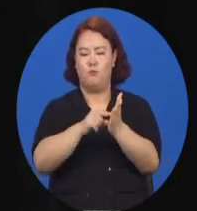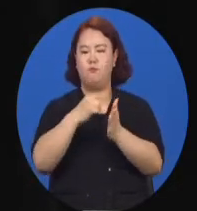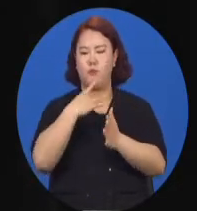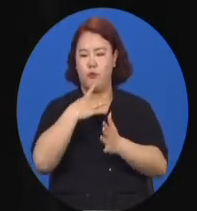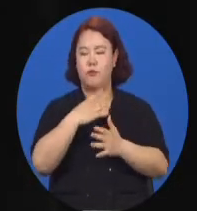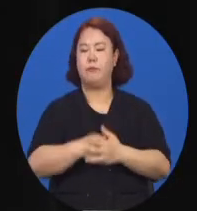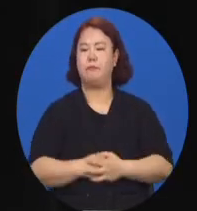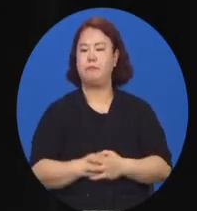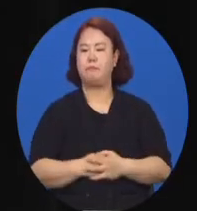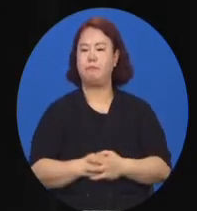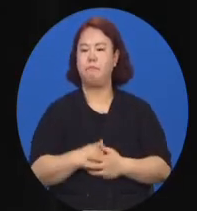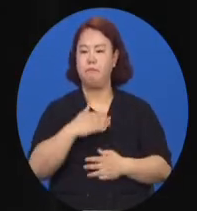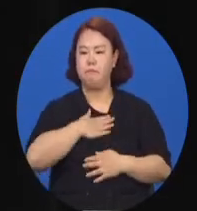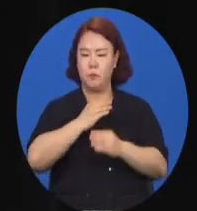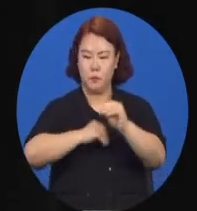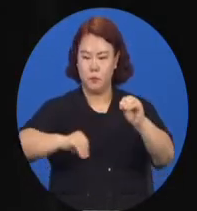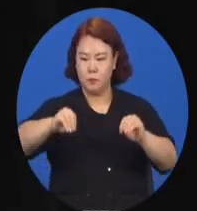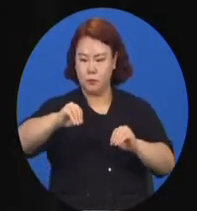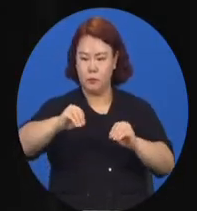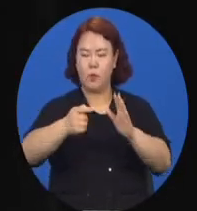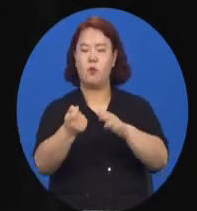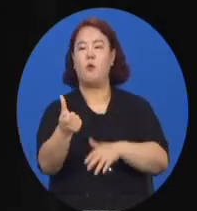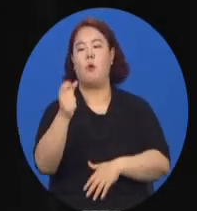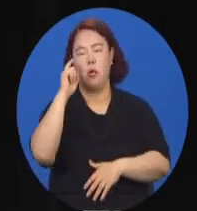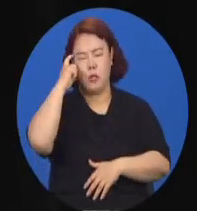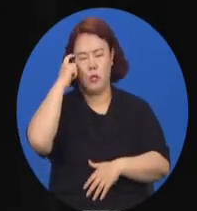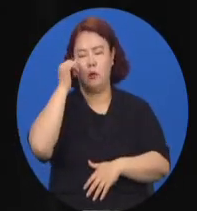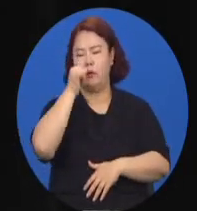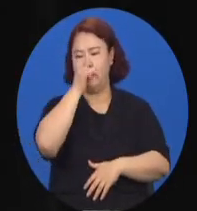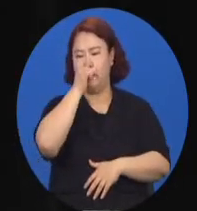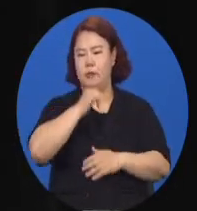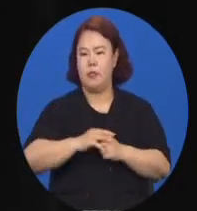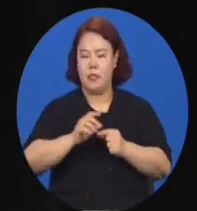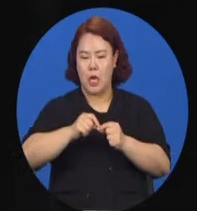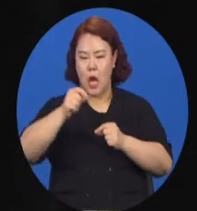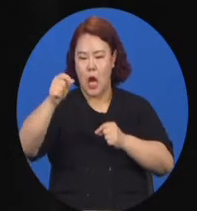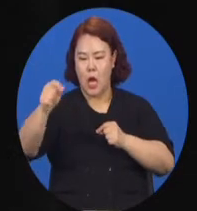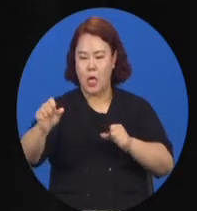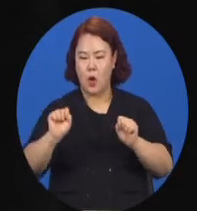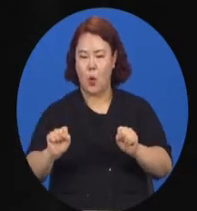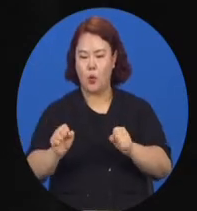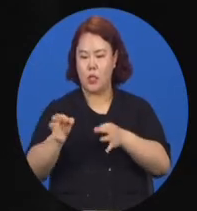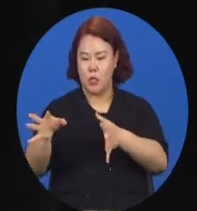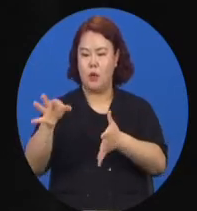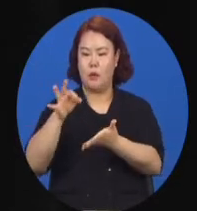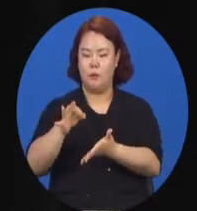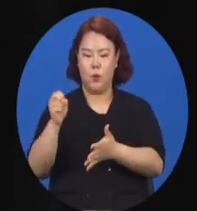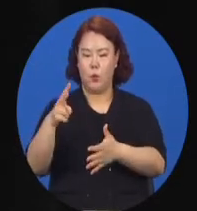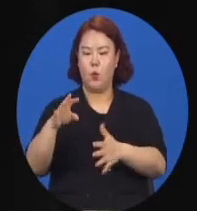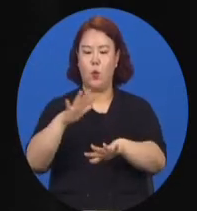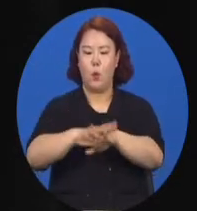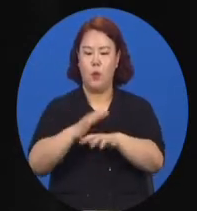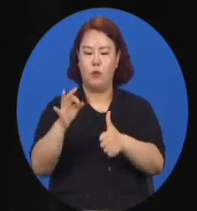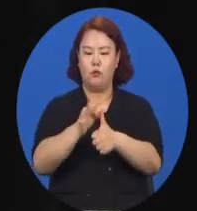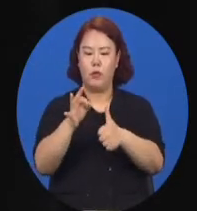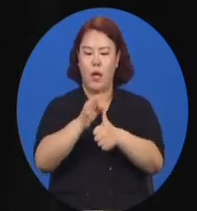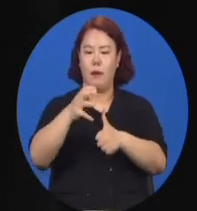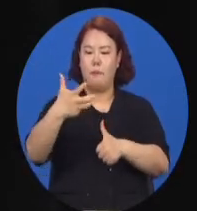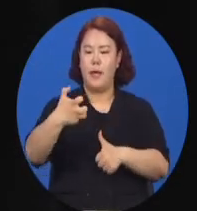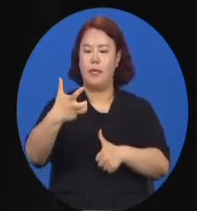않습니다. 저는 오히려 적다고 생각합니다. 장기 거주 기여금과 농민수당 83억